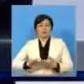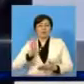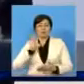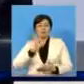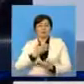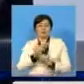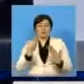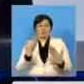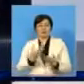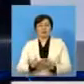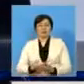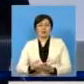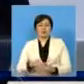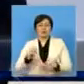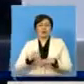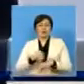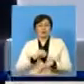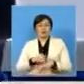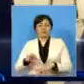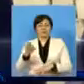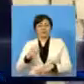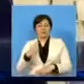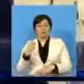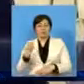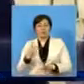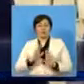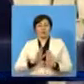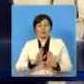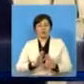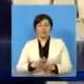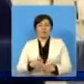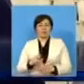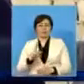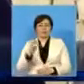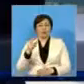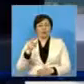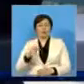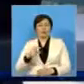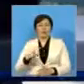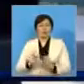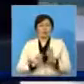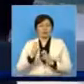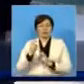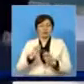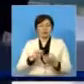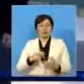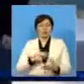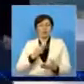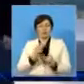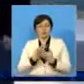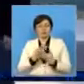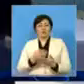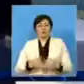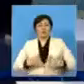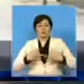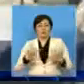жоқ. Облыс басшысының бірінші орынбасары Ойыл ауданындағы сапарында Көкжар коммуналдық шаруашылық кәсіпорнының жұмысын көрді. Ұжымды мерекемен